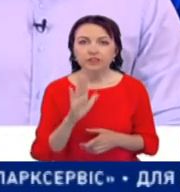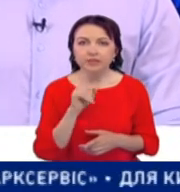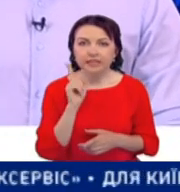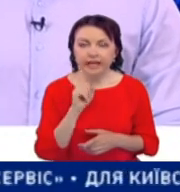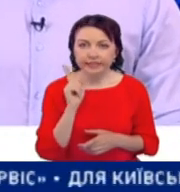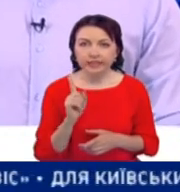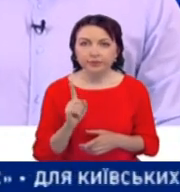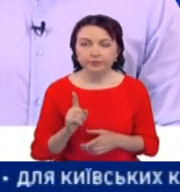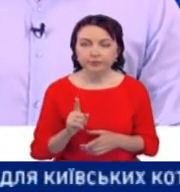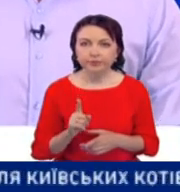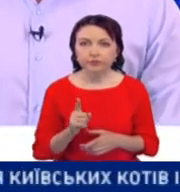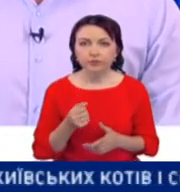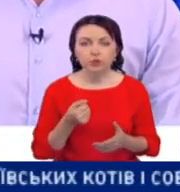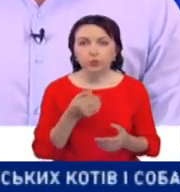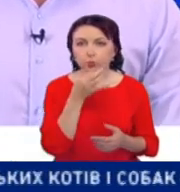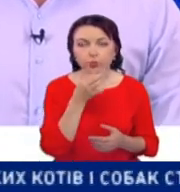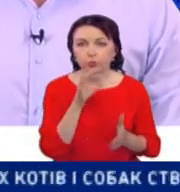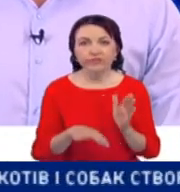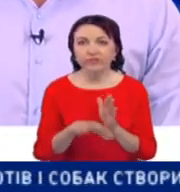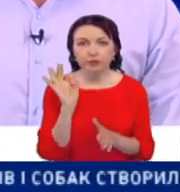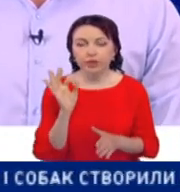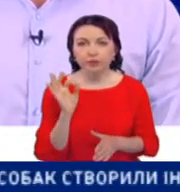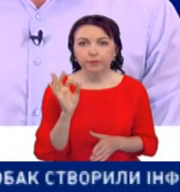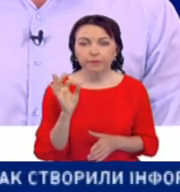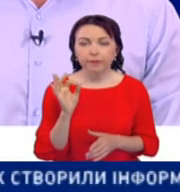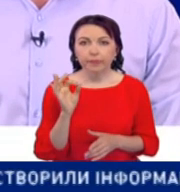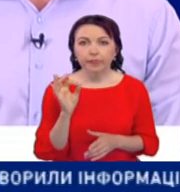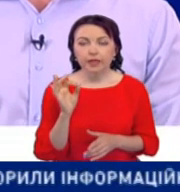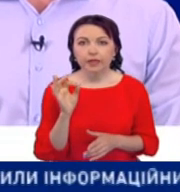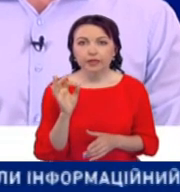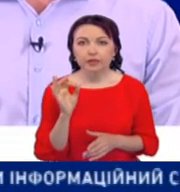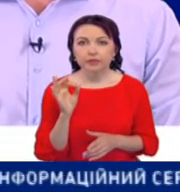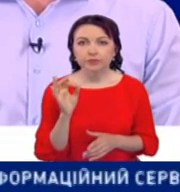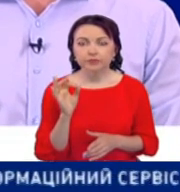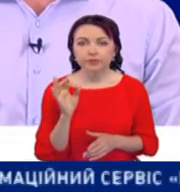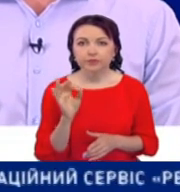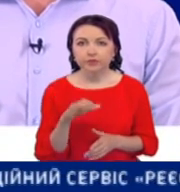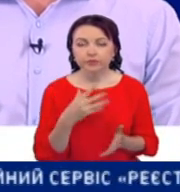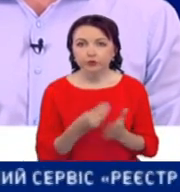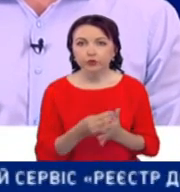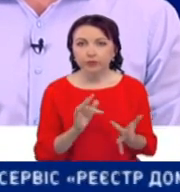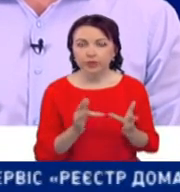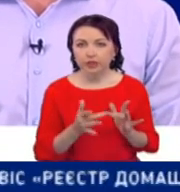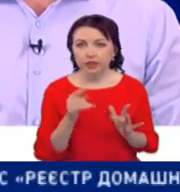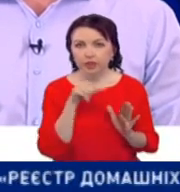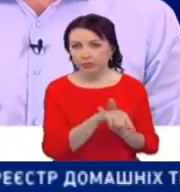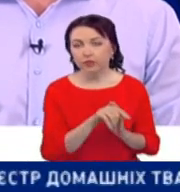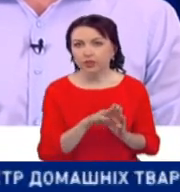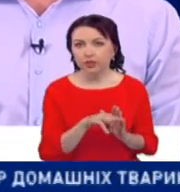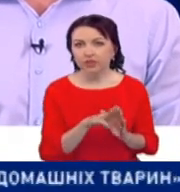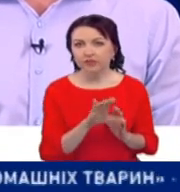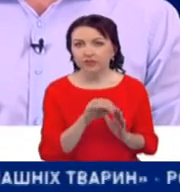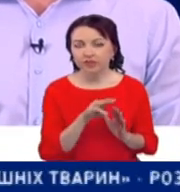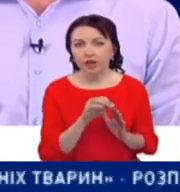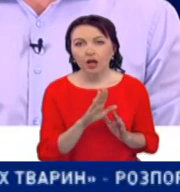был до того, как его избрали в своем твите в интернете, он был